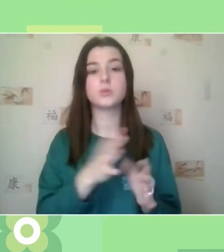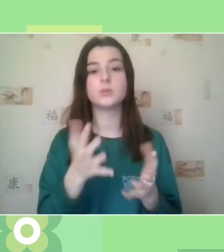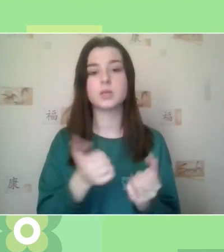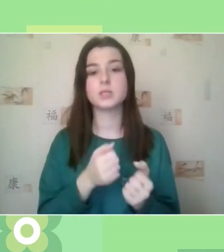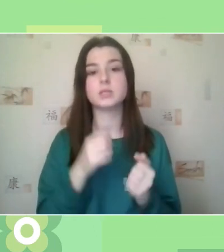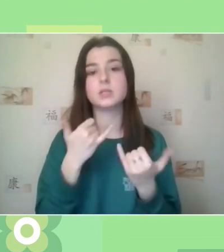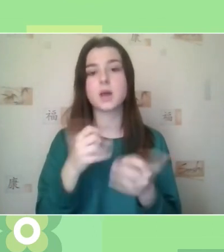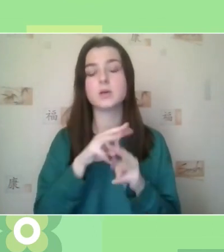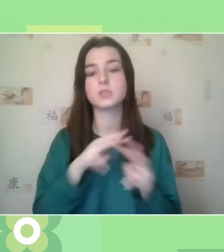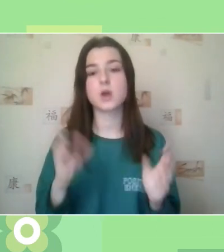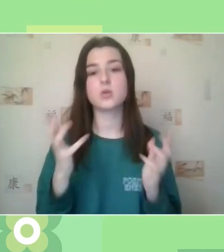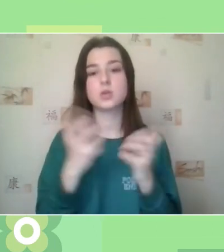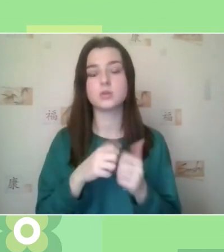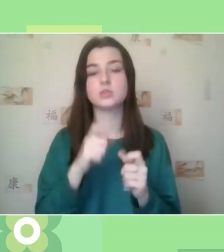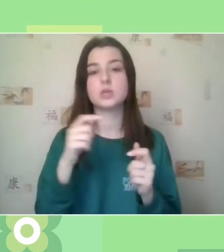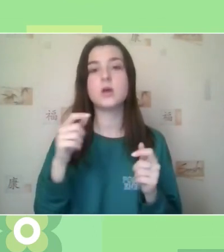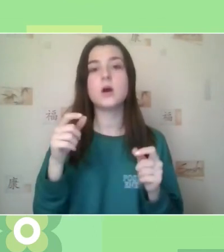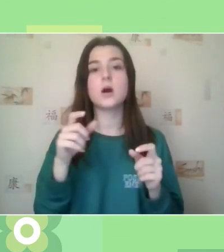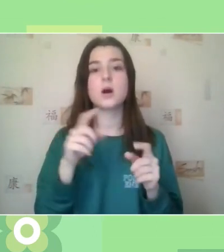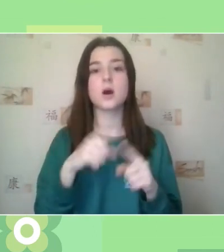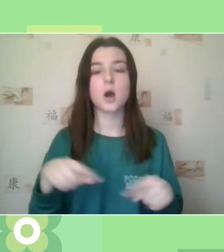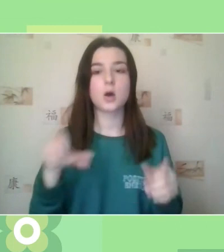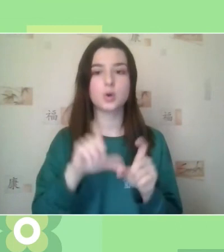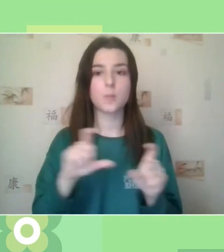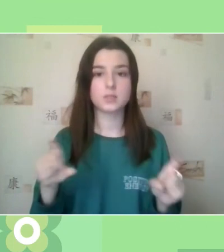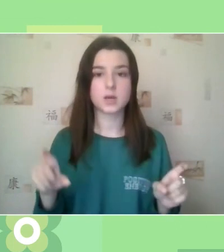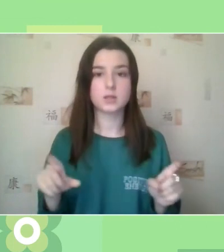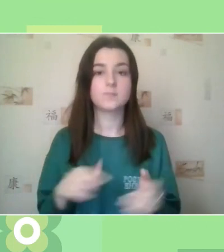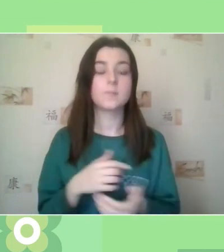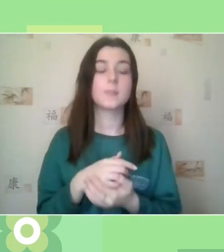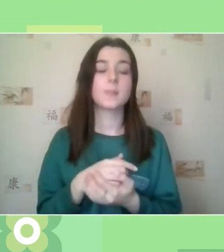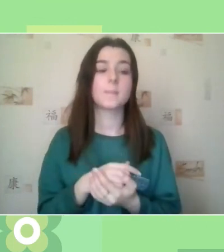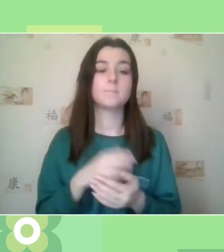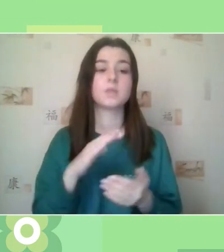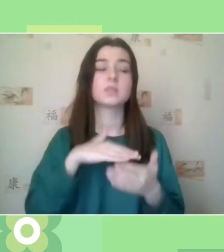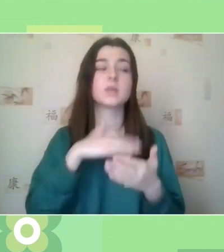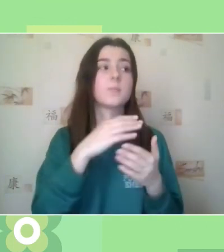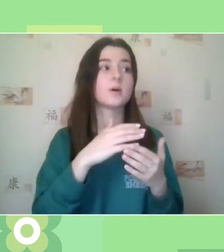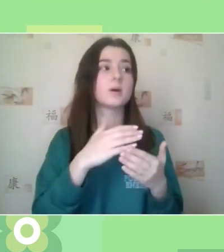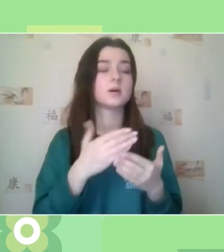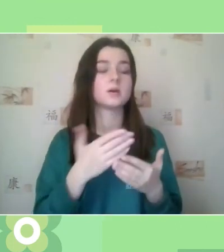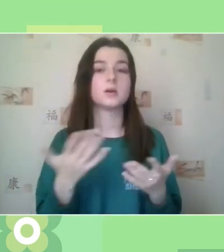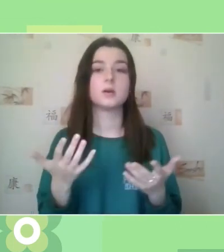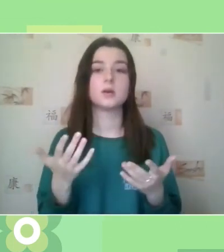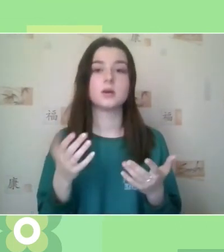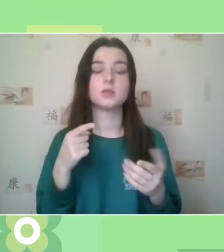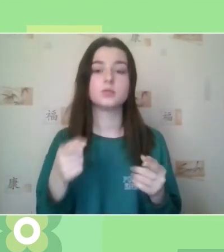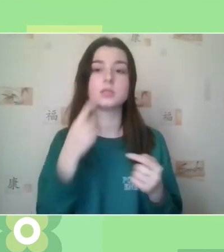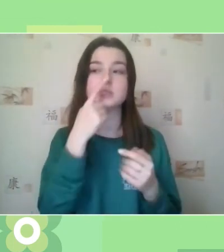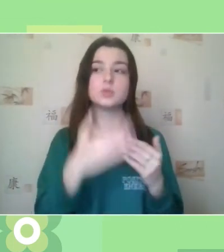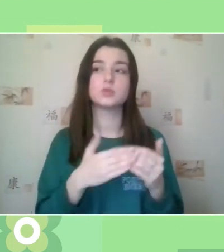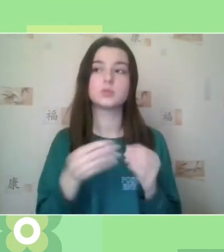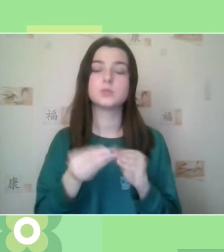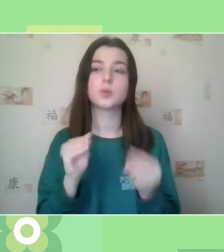Тобто, вікна в якійсь школі – ні, тож ними не можуть скористатися люди. Але доріжка – так. Тут ми, звичайно, зіткнулися з